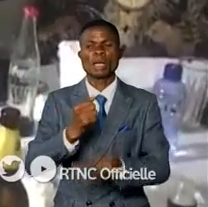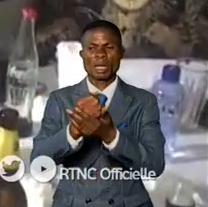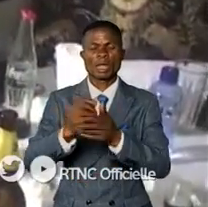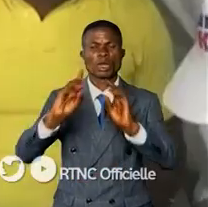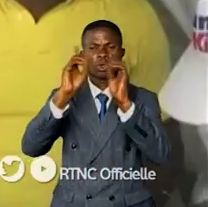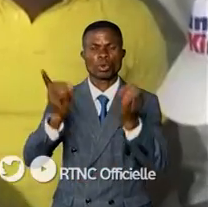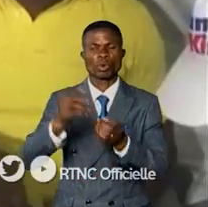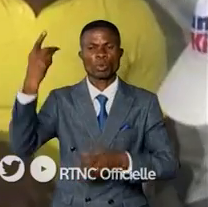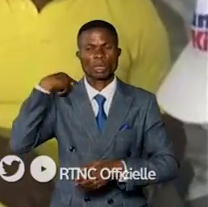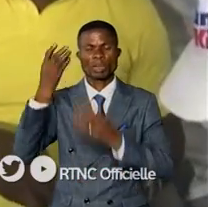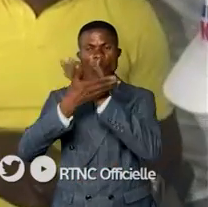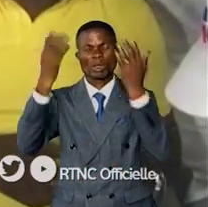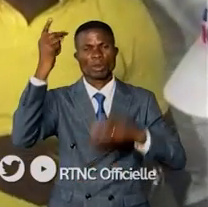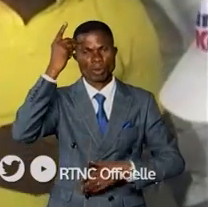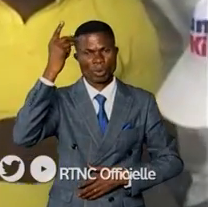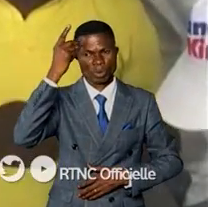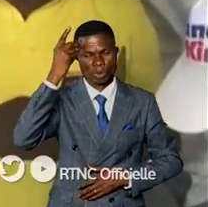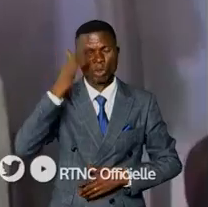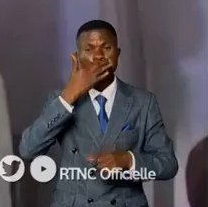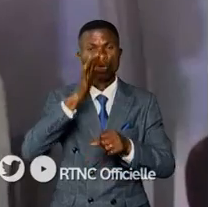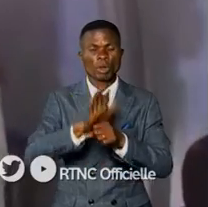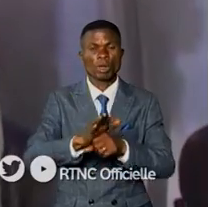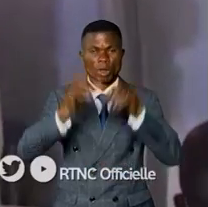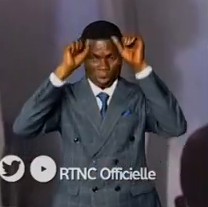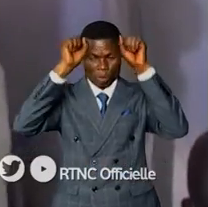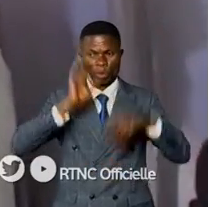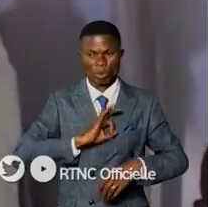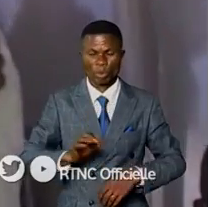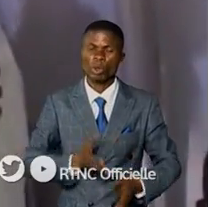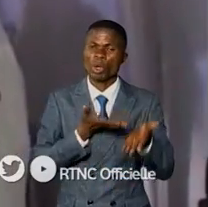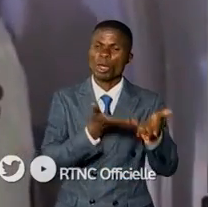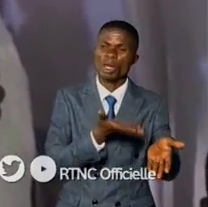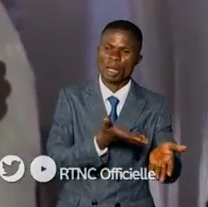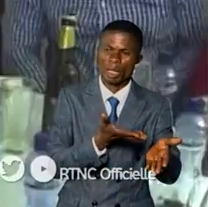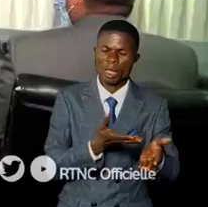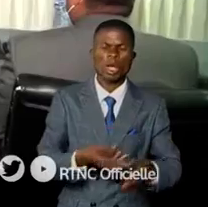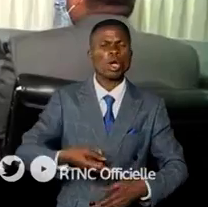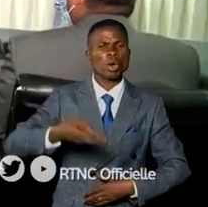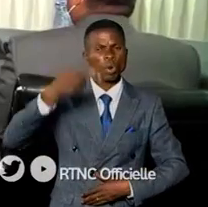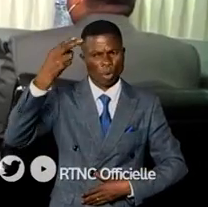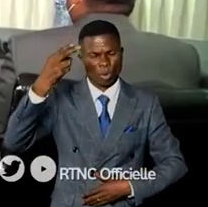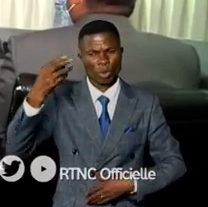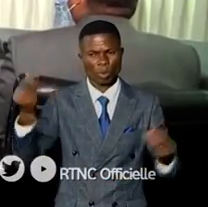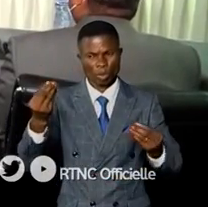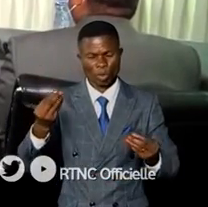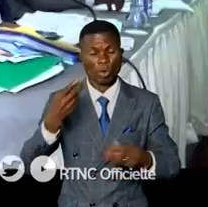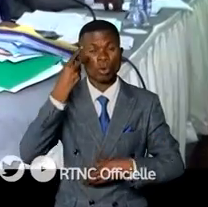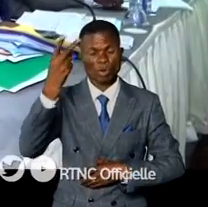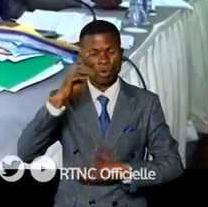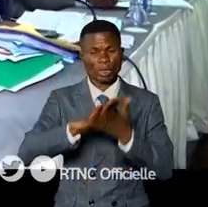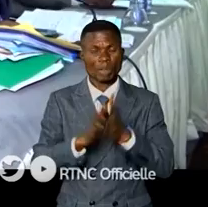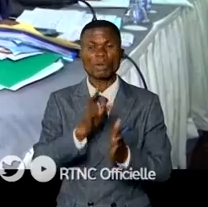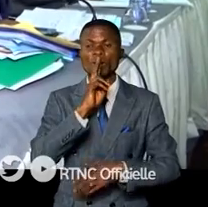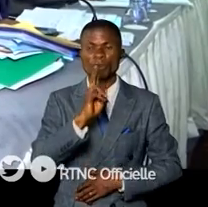des élus de la ville de Kinshasa qui ont promis au chef de l'État un accompagnement de premier ordre pour matérialiser sa